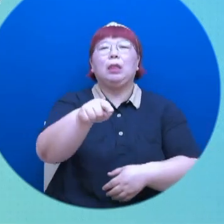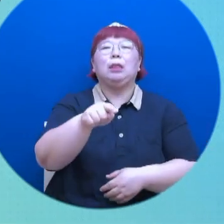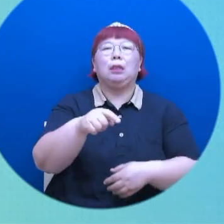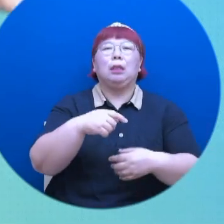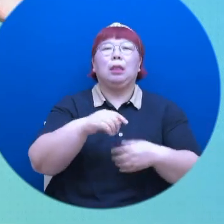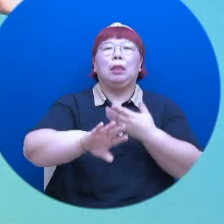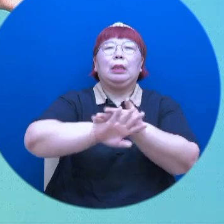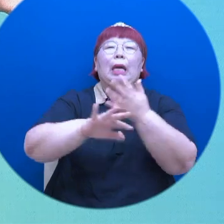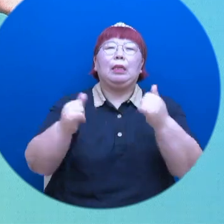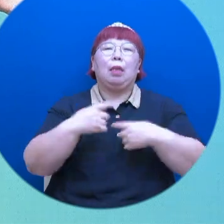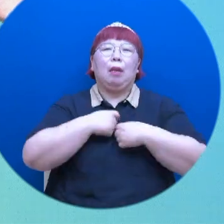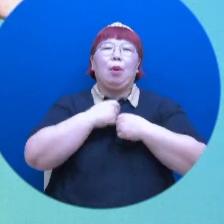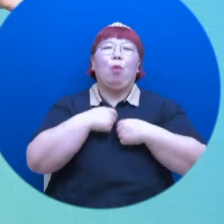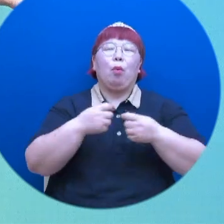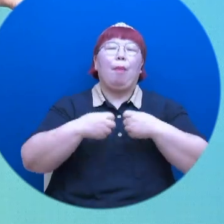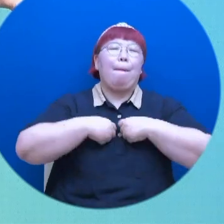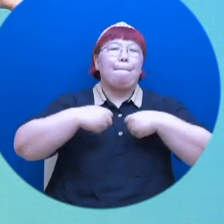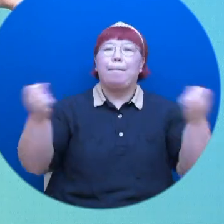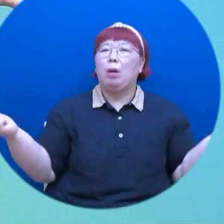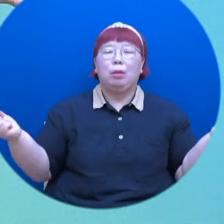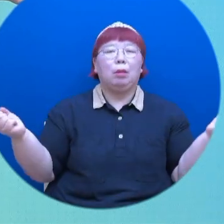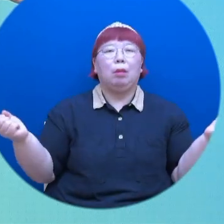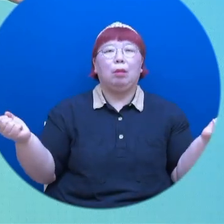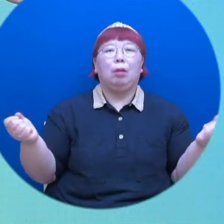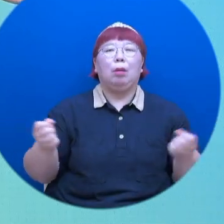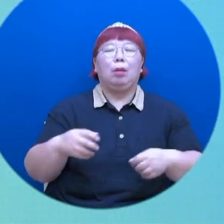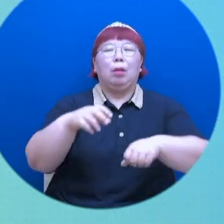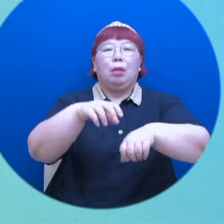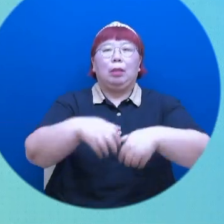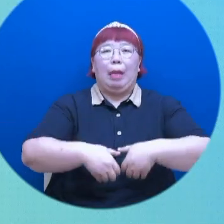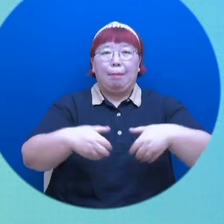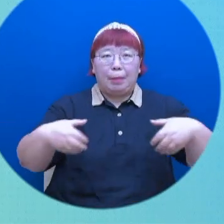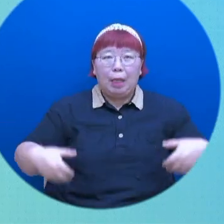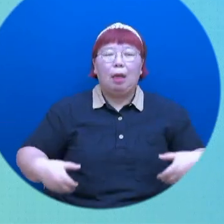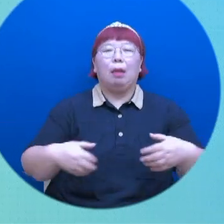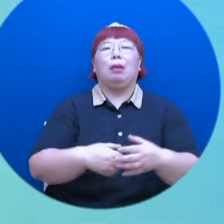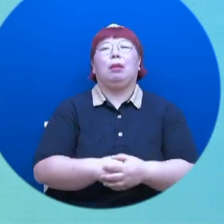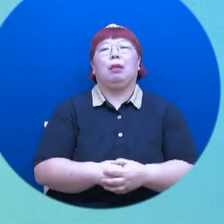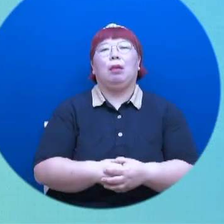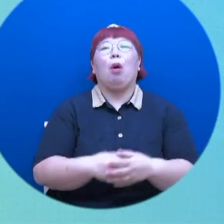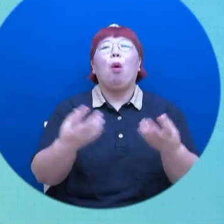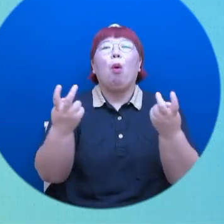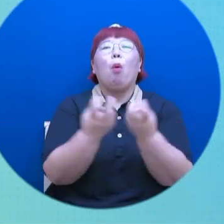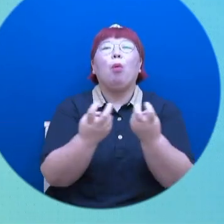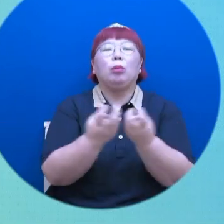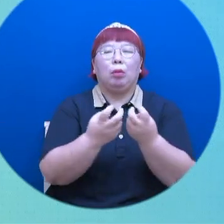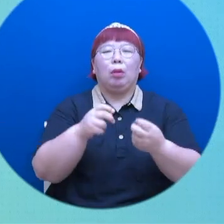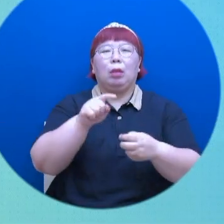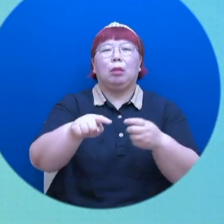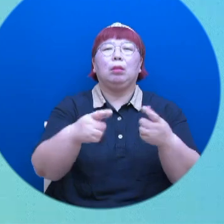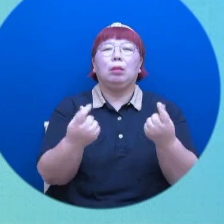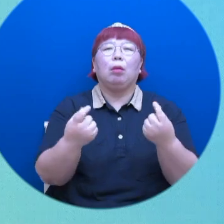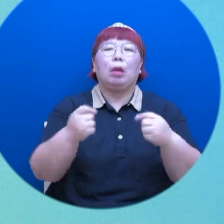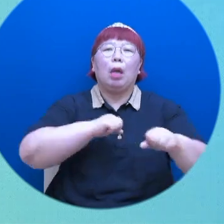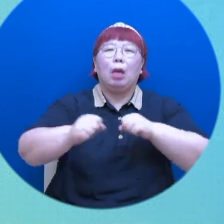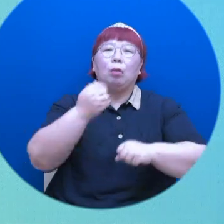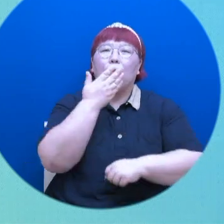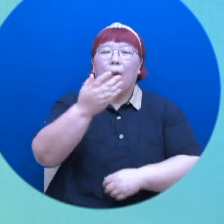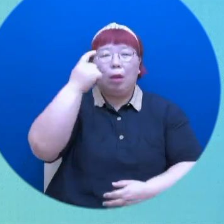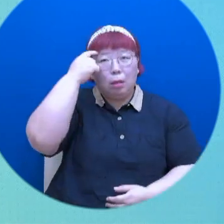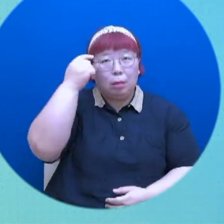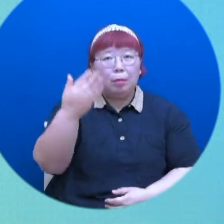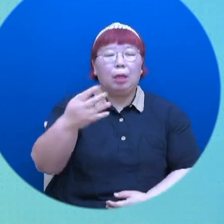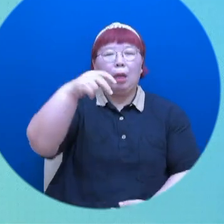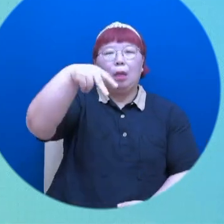던집니다. 어떻게 과감하게 그 사울의 갑옷을 벗어 던질 수 있었을까요? 사울이 갑옷을